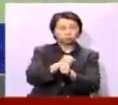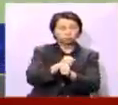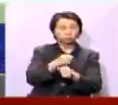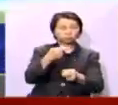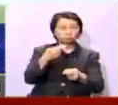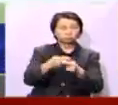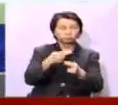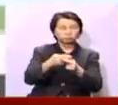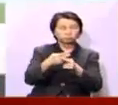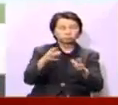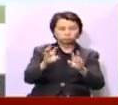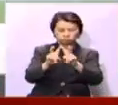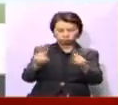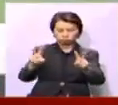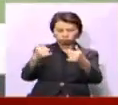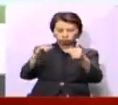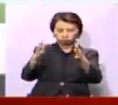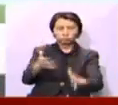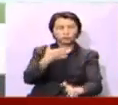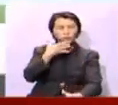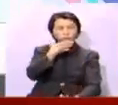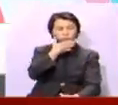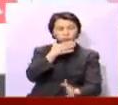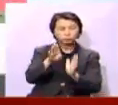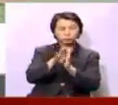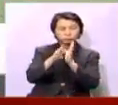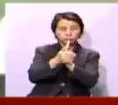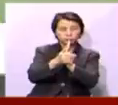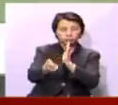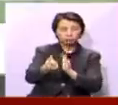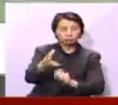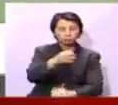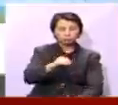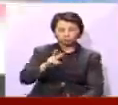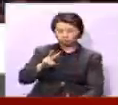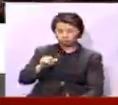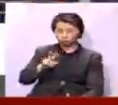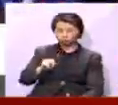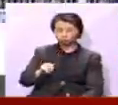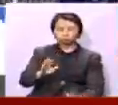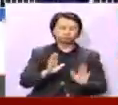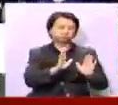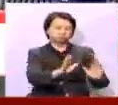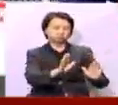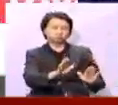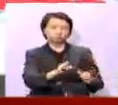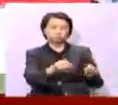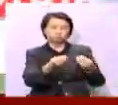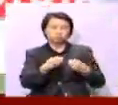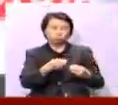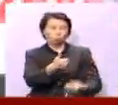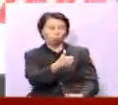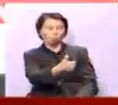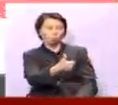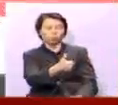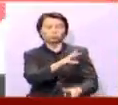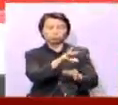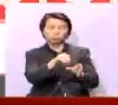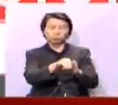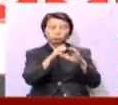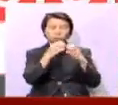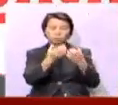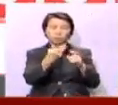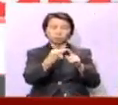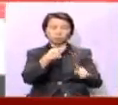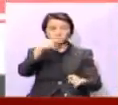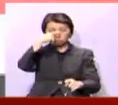musim lalu selain dibarisi pemain muda berbakat. Malah Van Kuyat sanggup menolak beberapa tawaran lumayan termasuk kelab